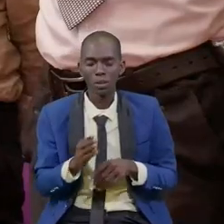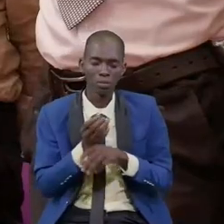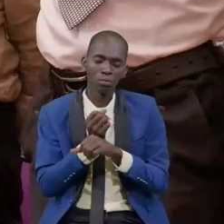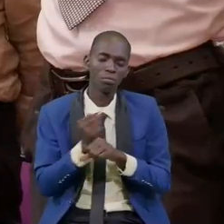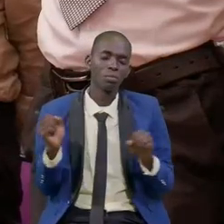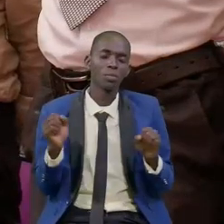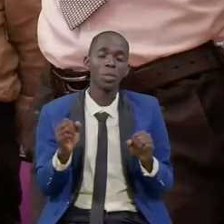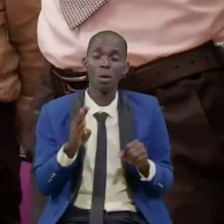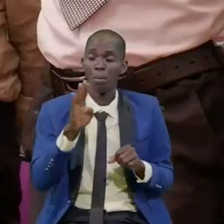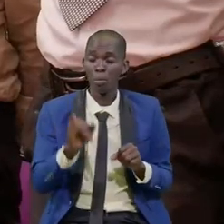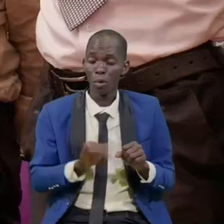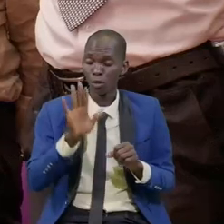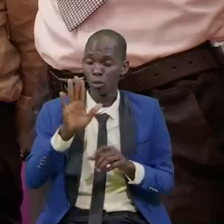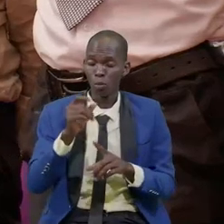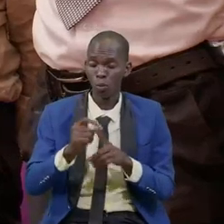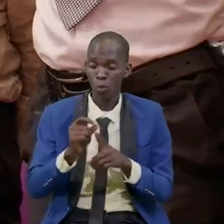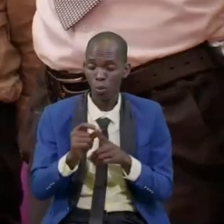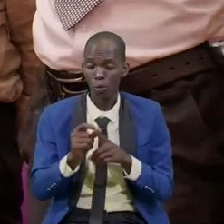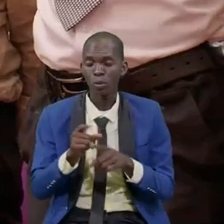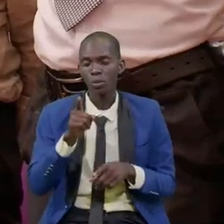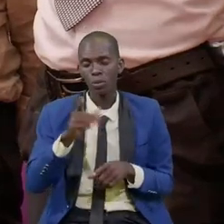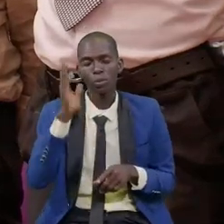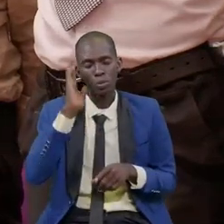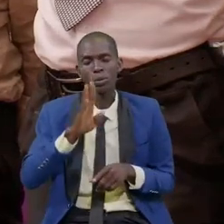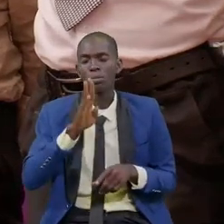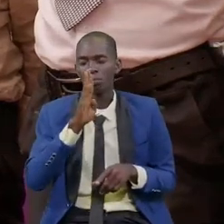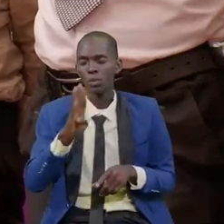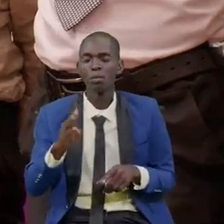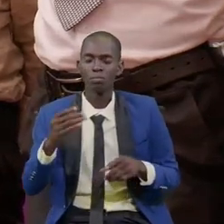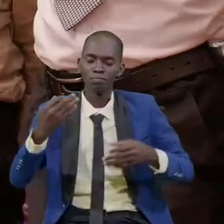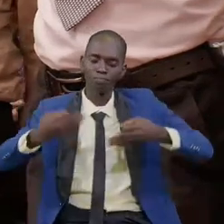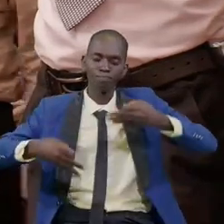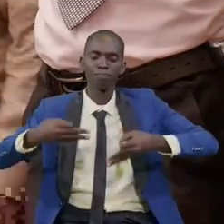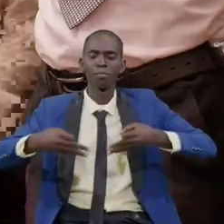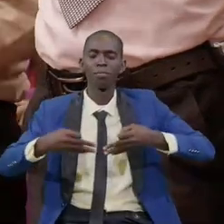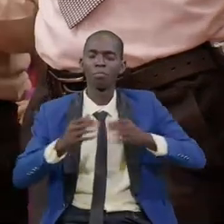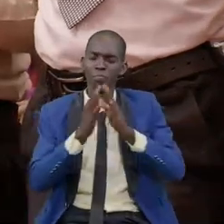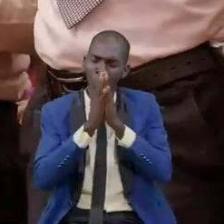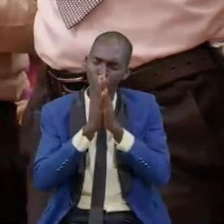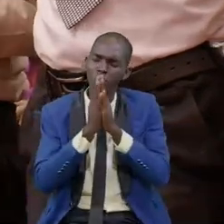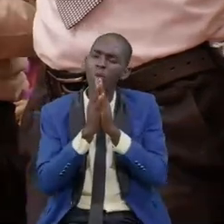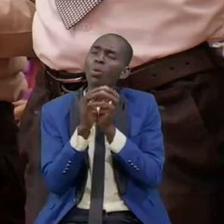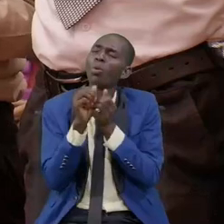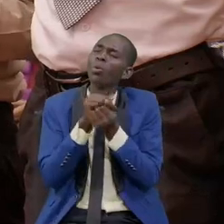serez justifié, et par ces paroles, vous serez condamné. Lave-moi.